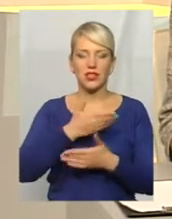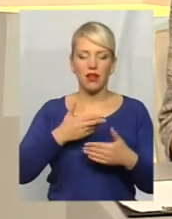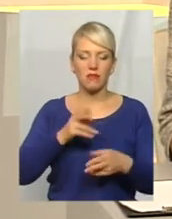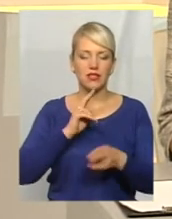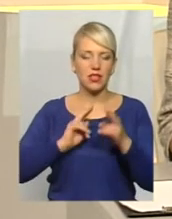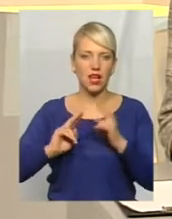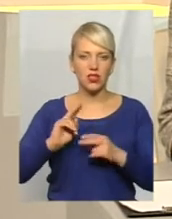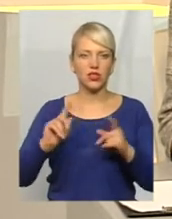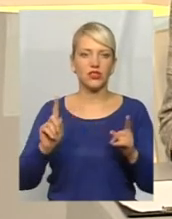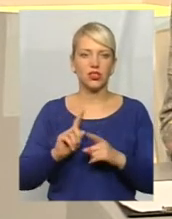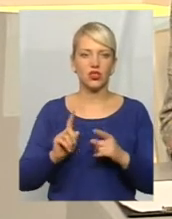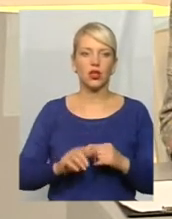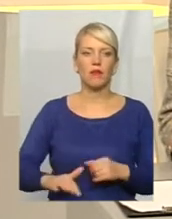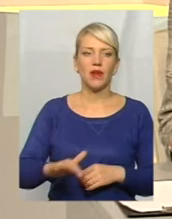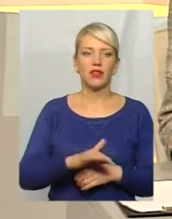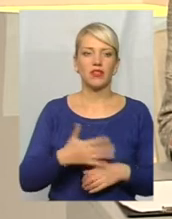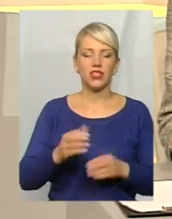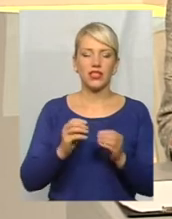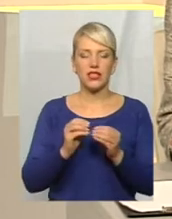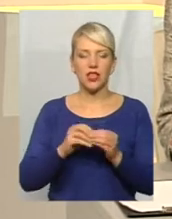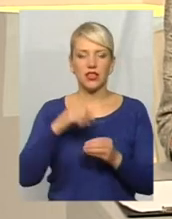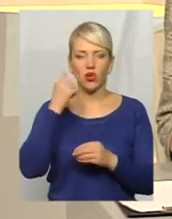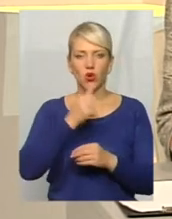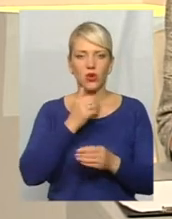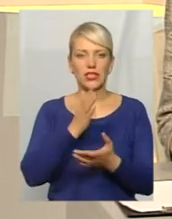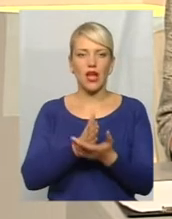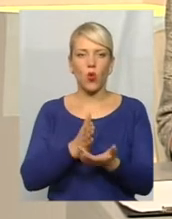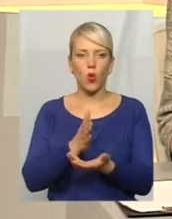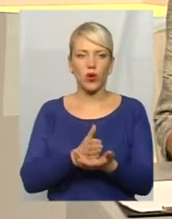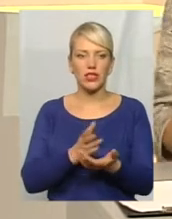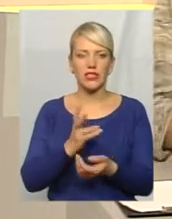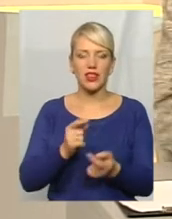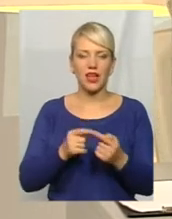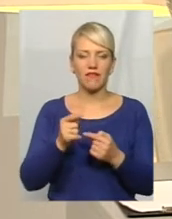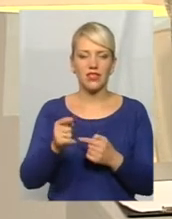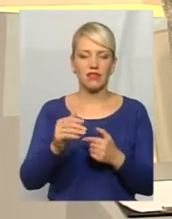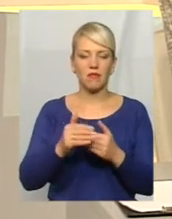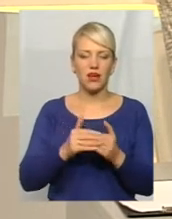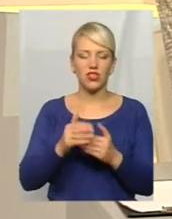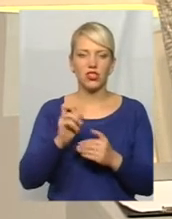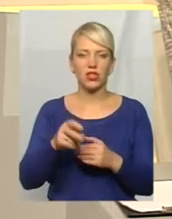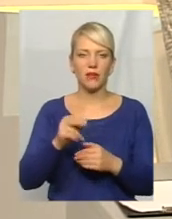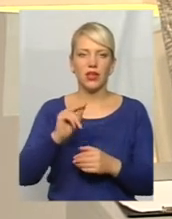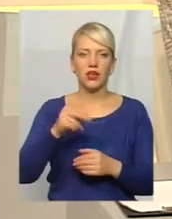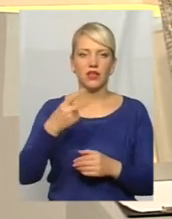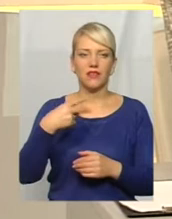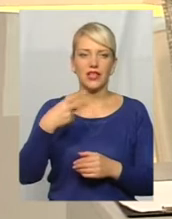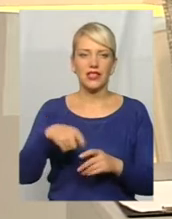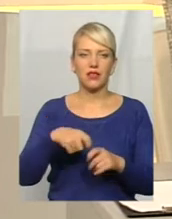що майданчик вже там більше десятка років знаходився на відстані менше, ніж 20 метрів